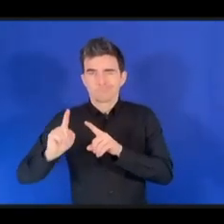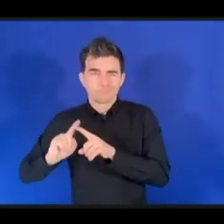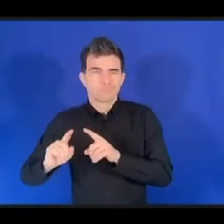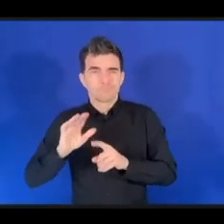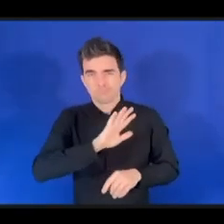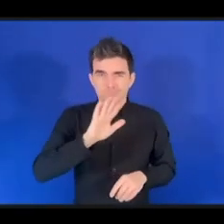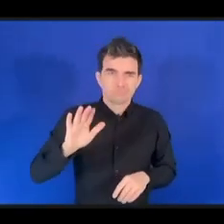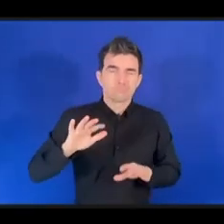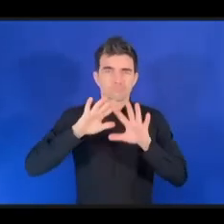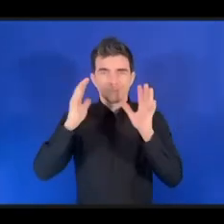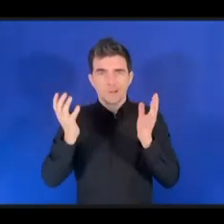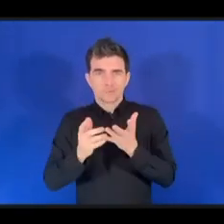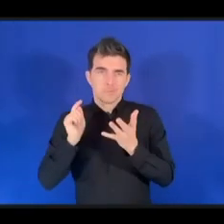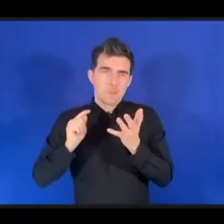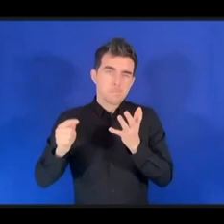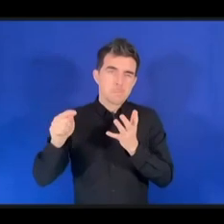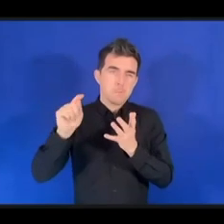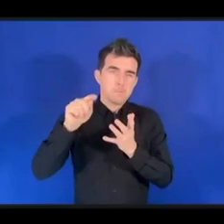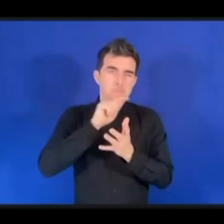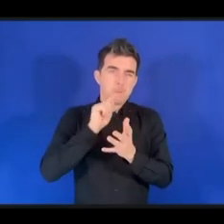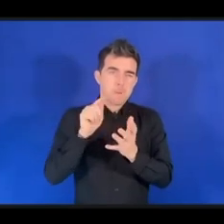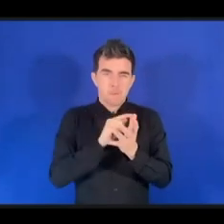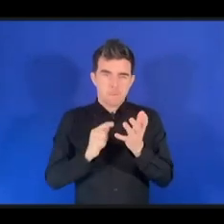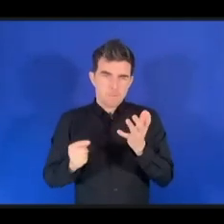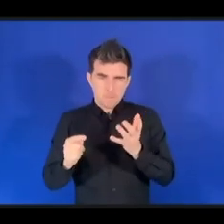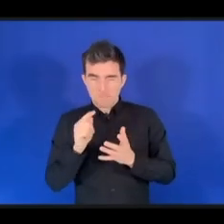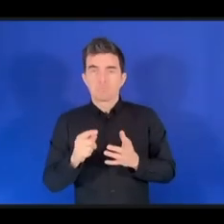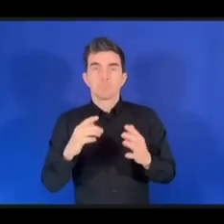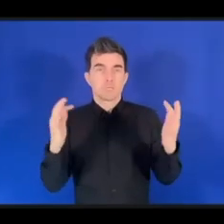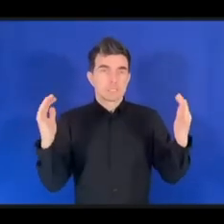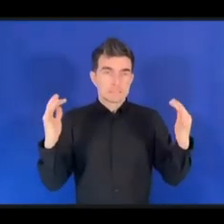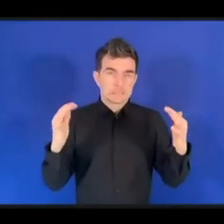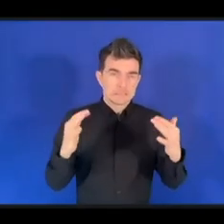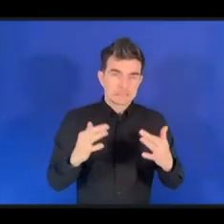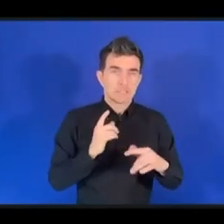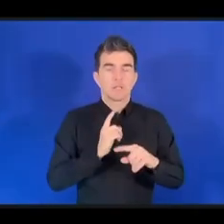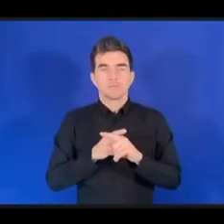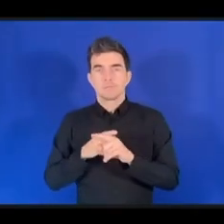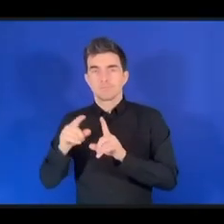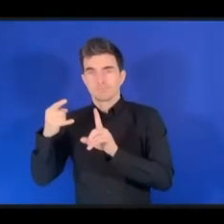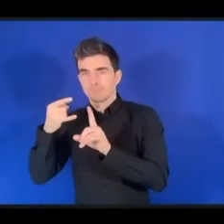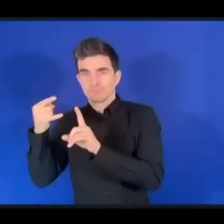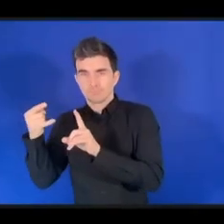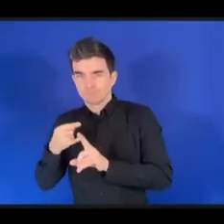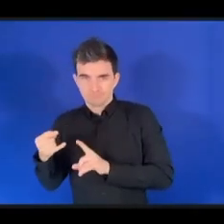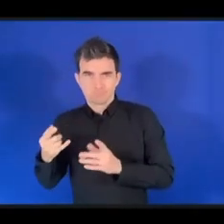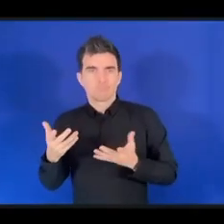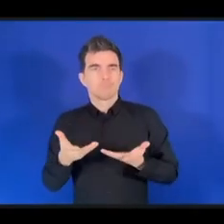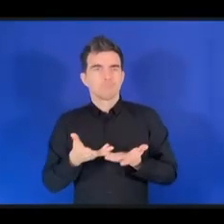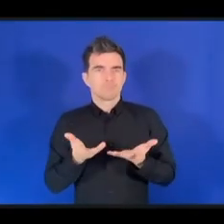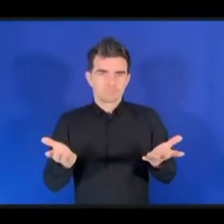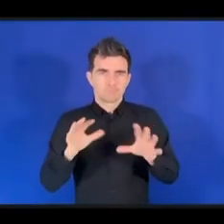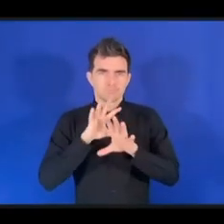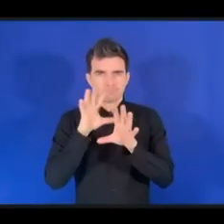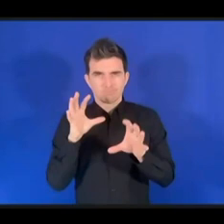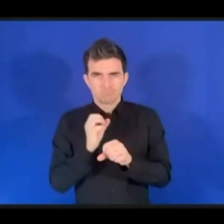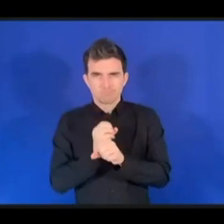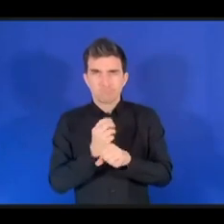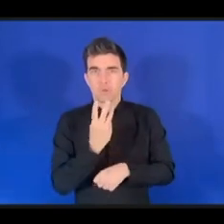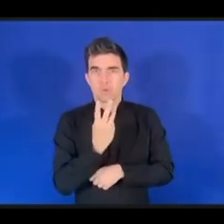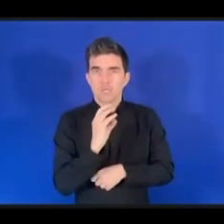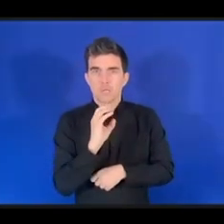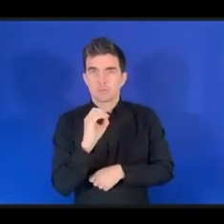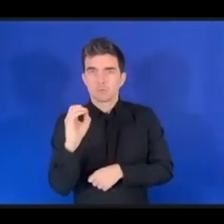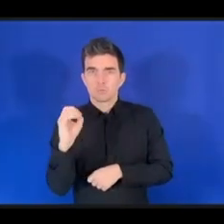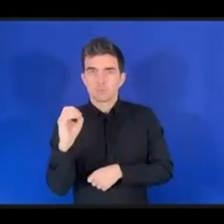式参与了约300场会议，围绕着互联网的各个议题进行